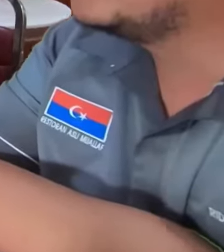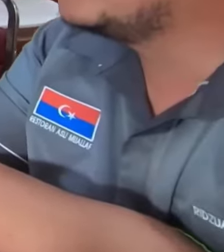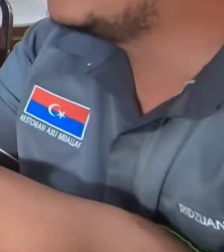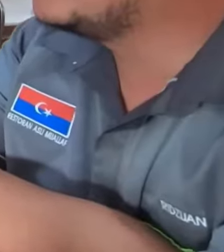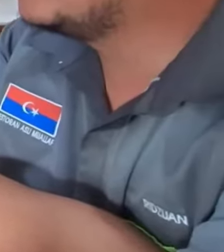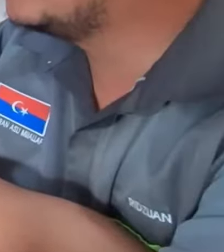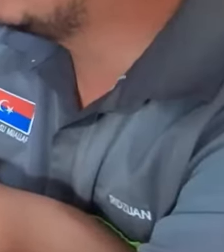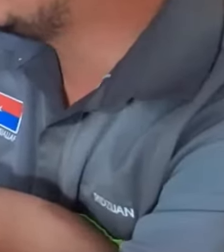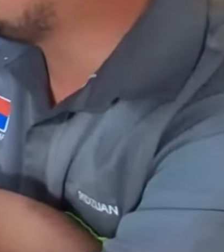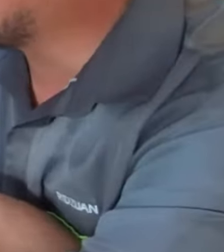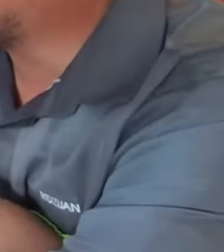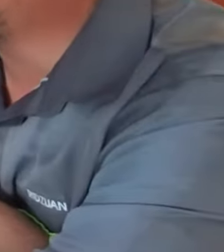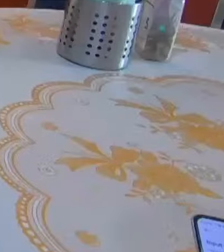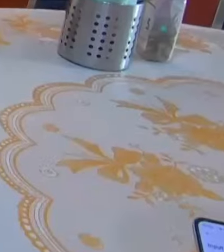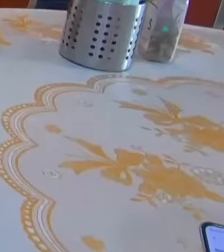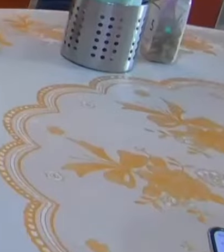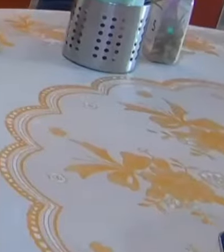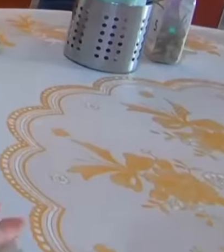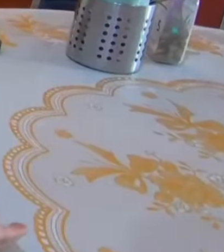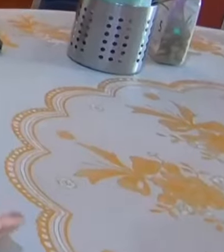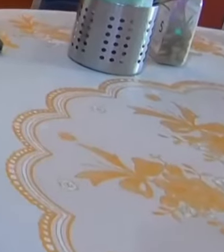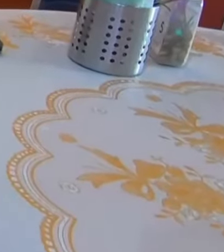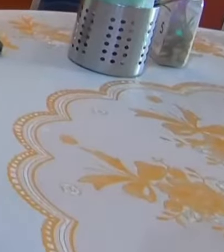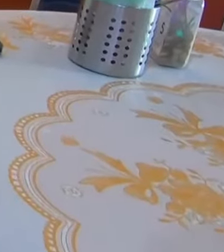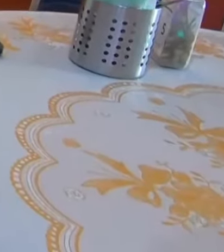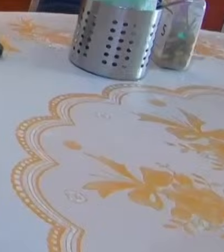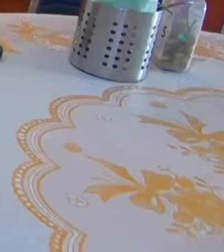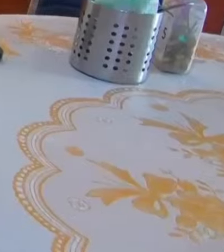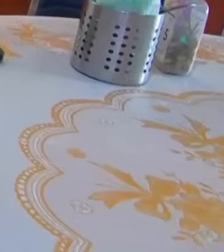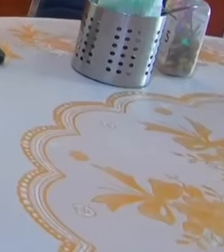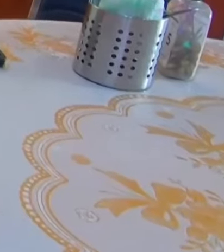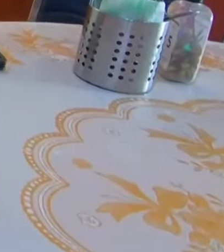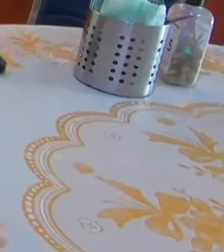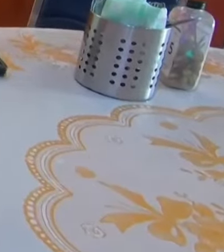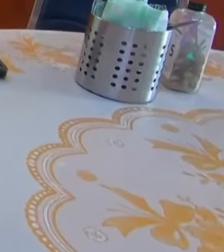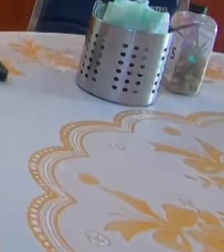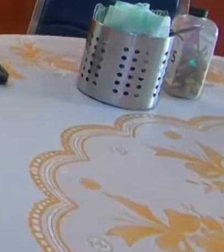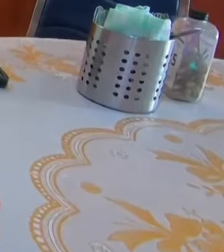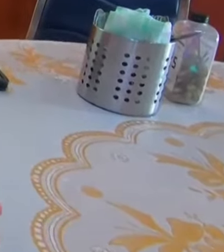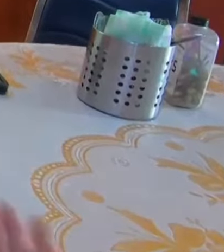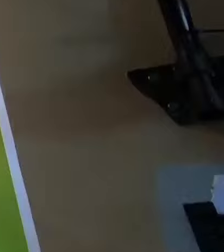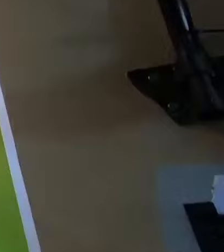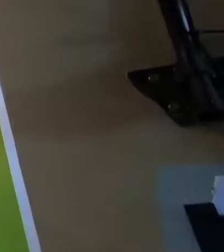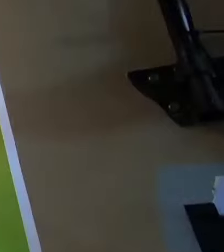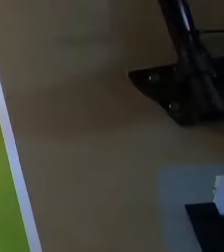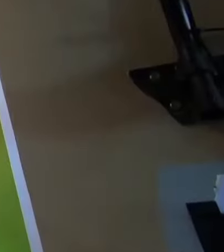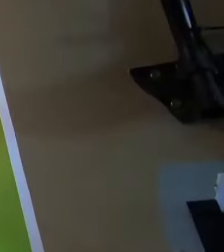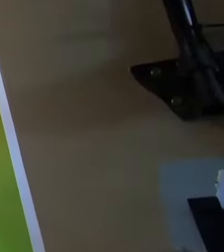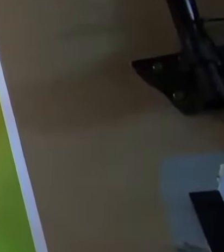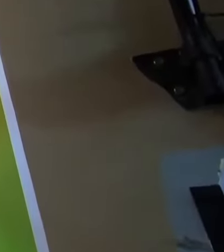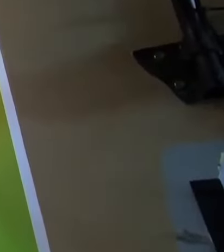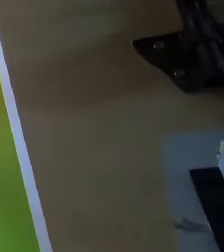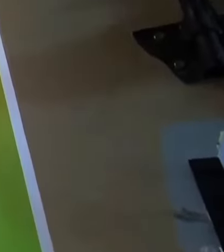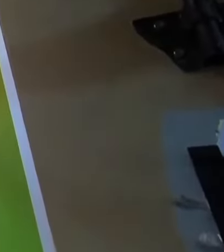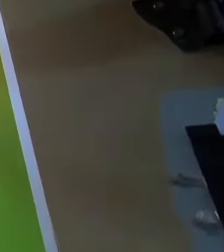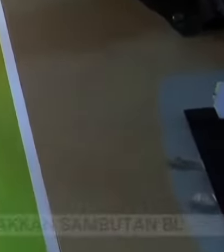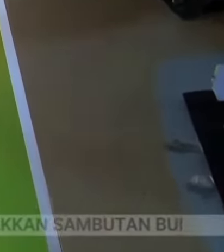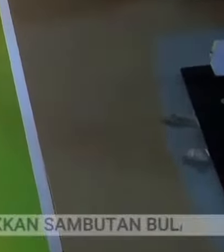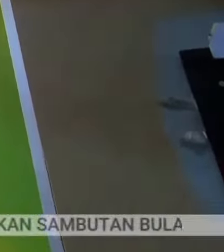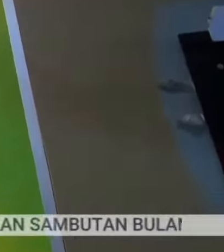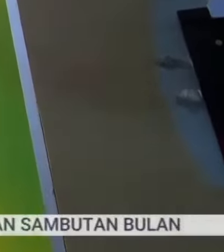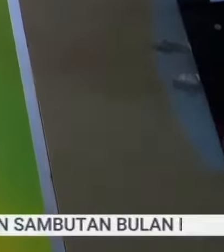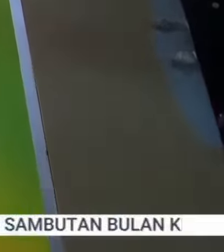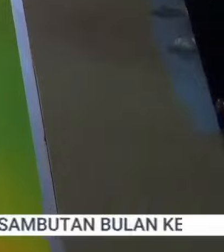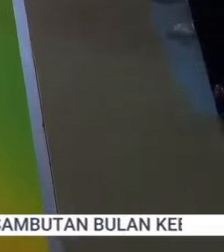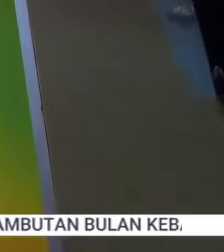bersama restoran Au Lili Elias Liza Hussein, resepi masakan asam pedas yang diwarisi